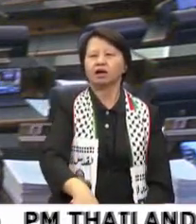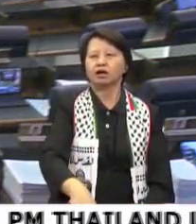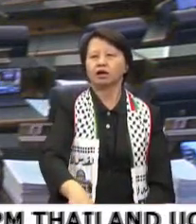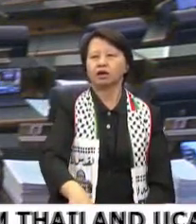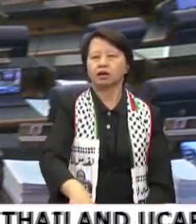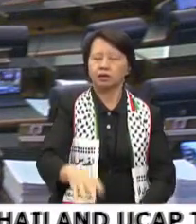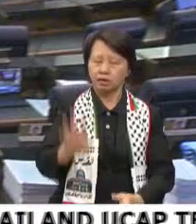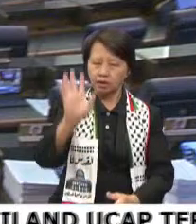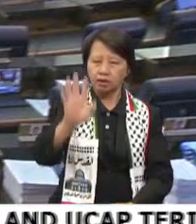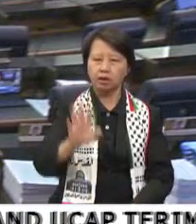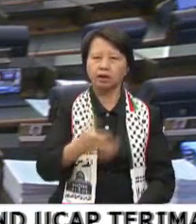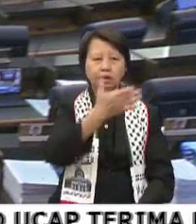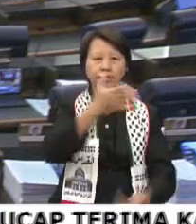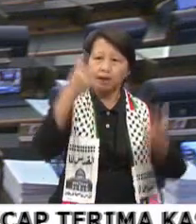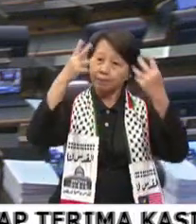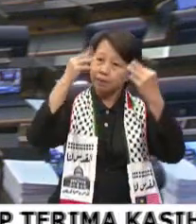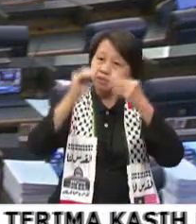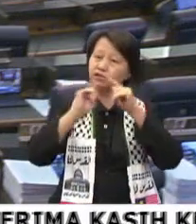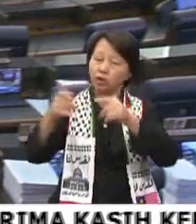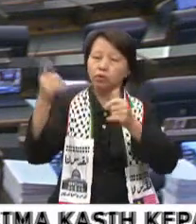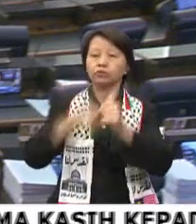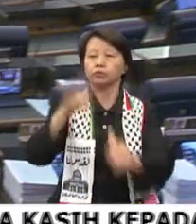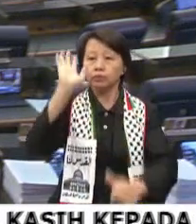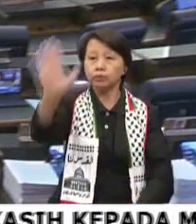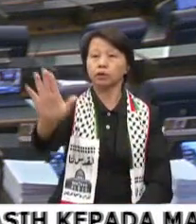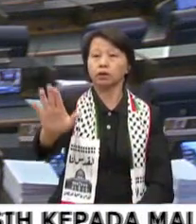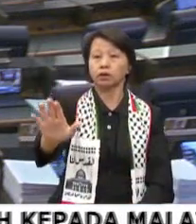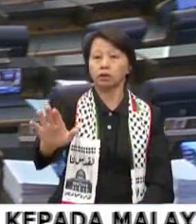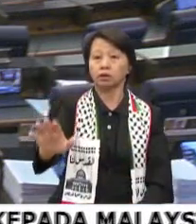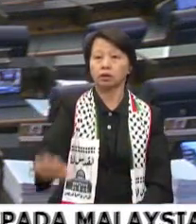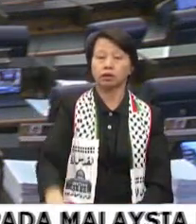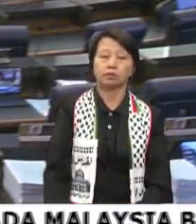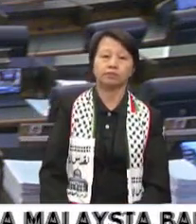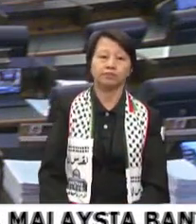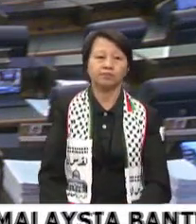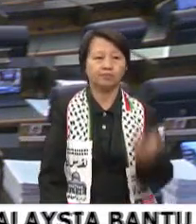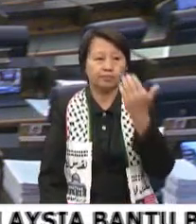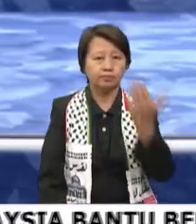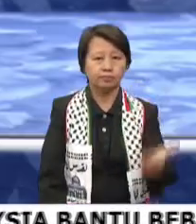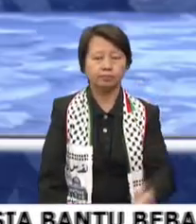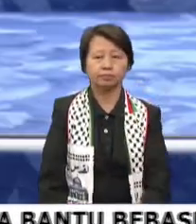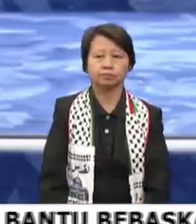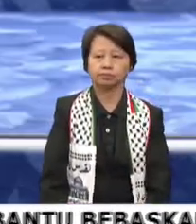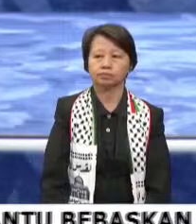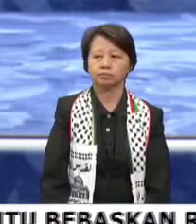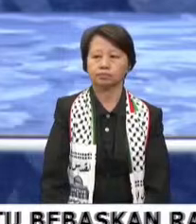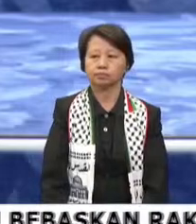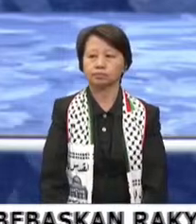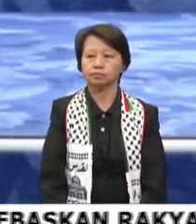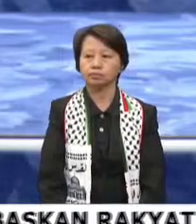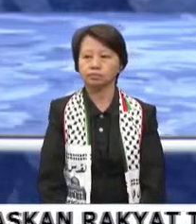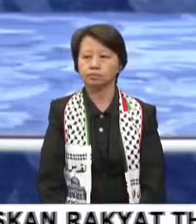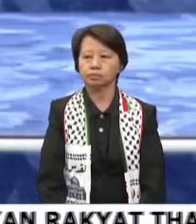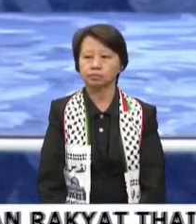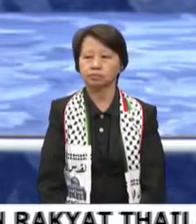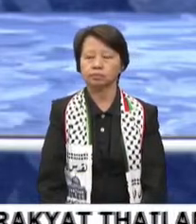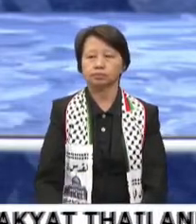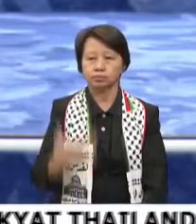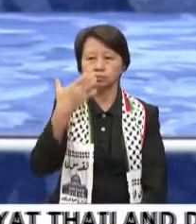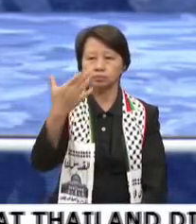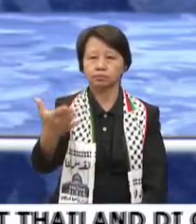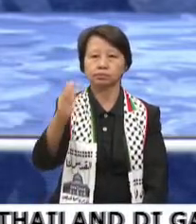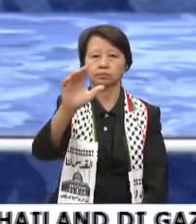ituung jawab duluima kas aku ajar kamu kam bohong keap terima kasih